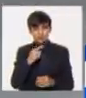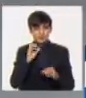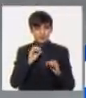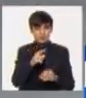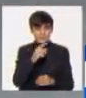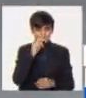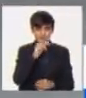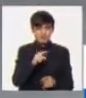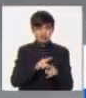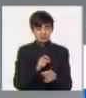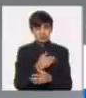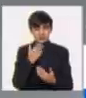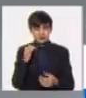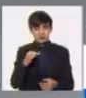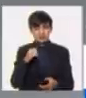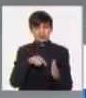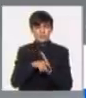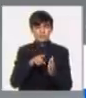жалуются на сбои в электронной базе.